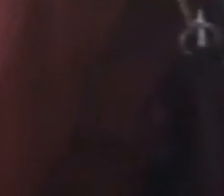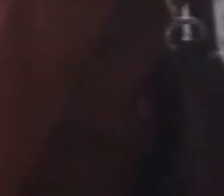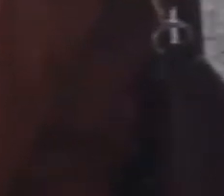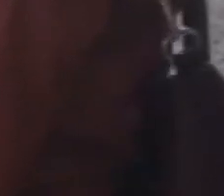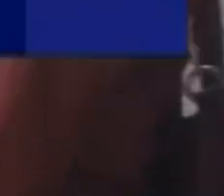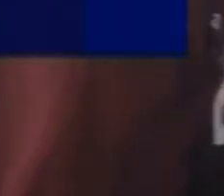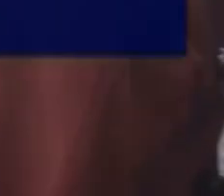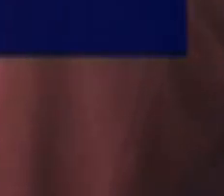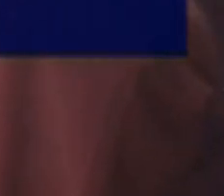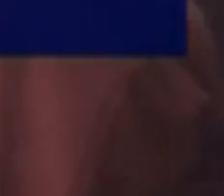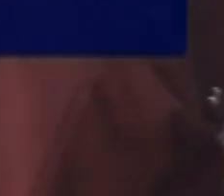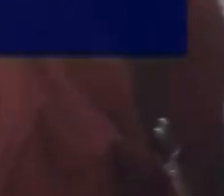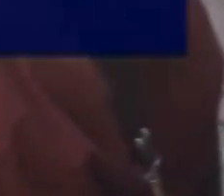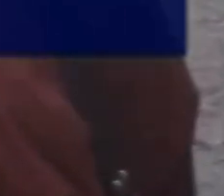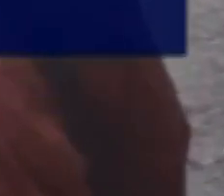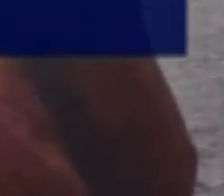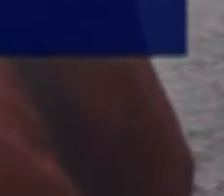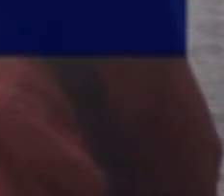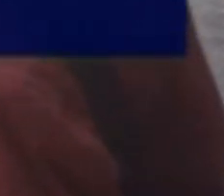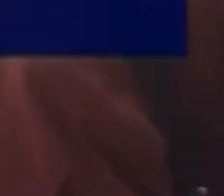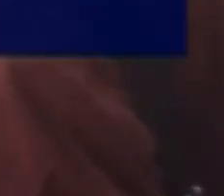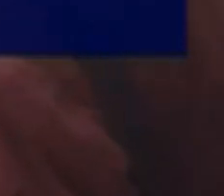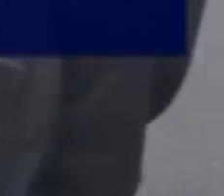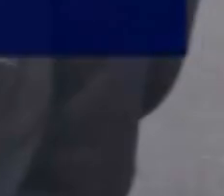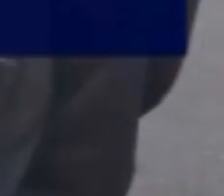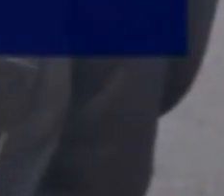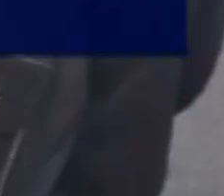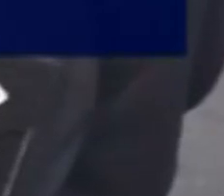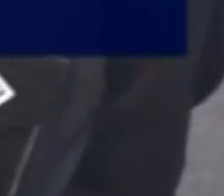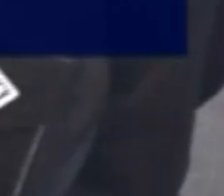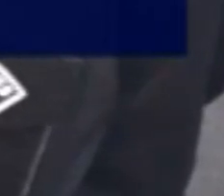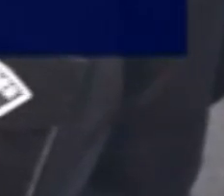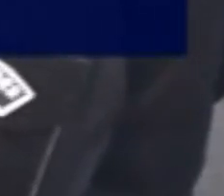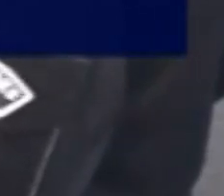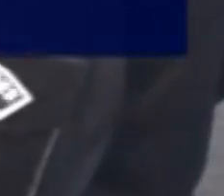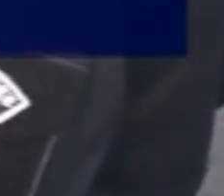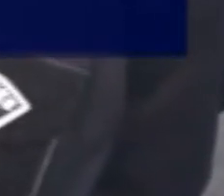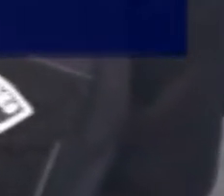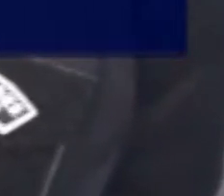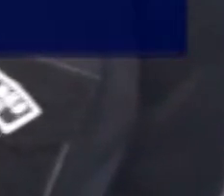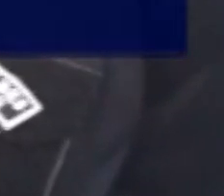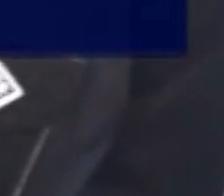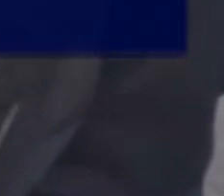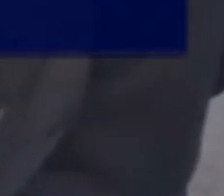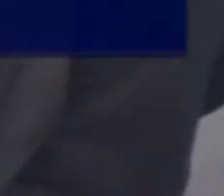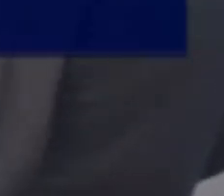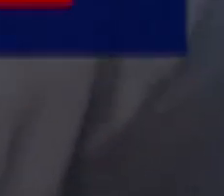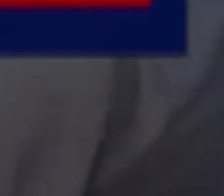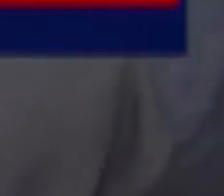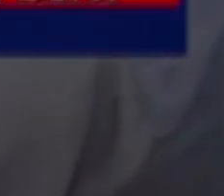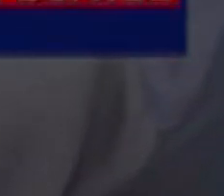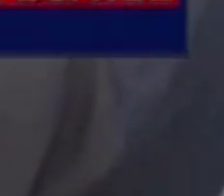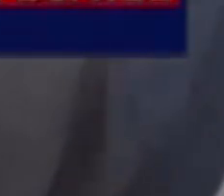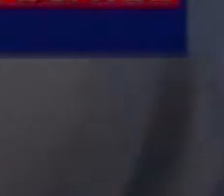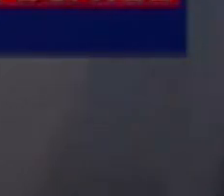Pemkot Bandung menerapkan skema 3 ring pemeriksaan selama PSBB berlangsung. Ring 3 meliputi perbatasan wilayah kota Bandung, diantaranya